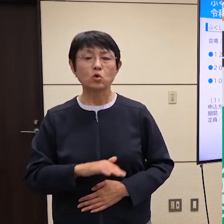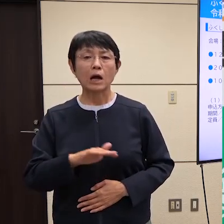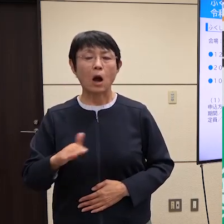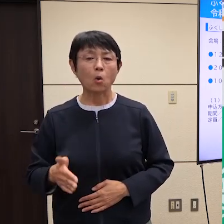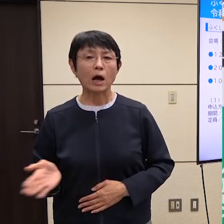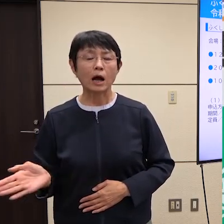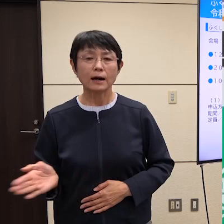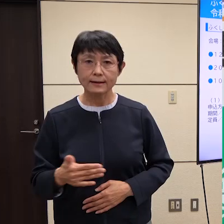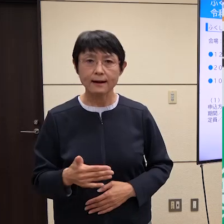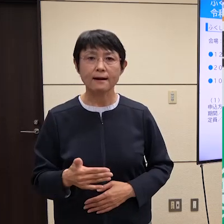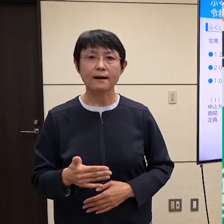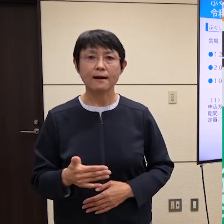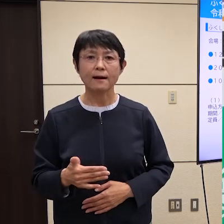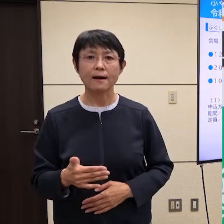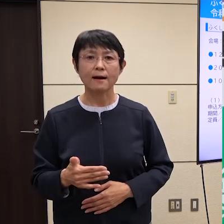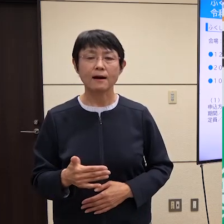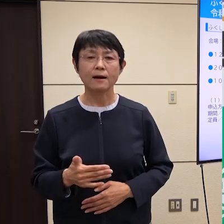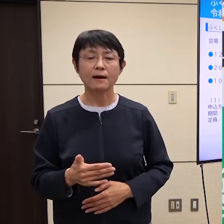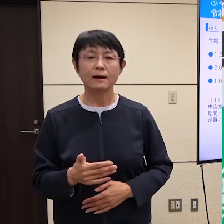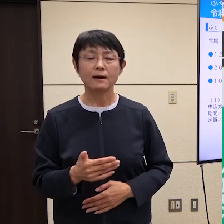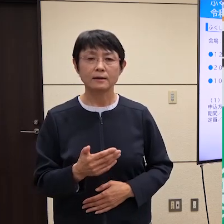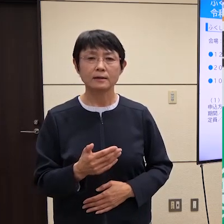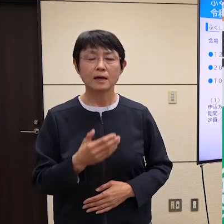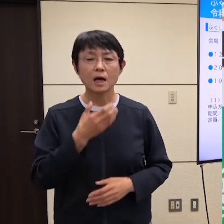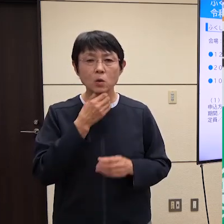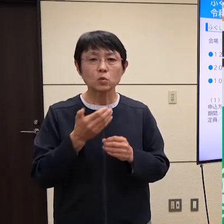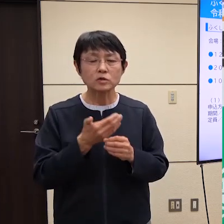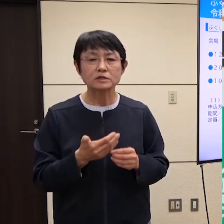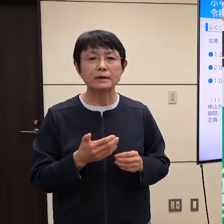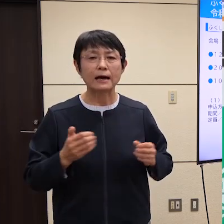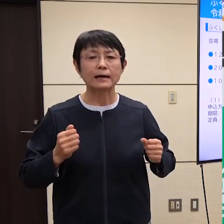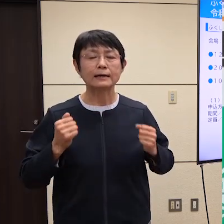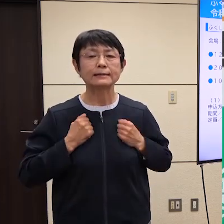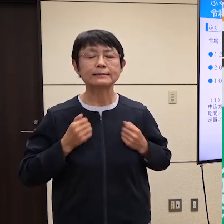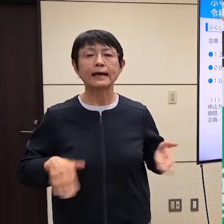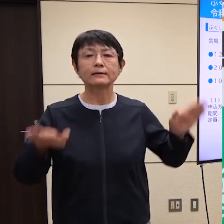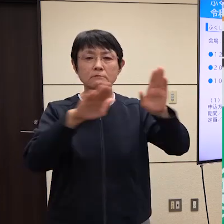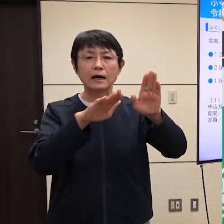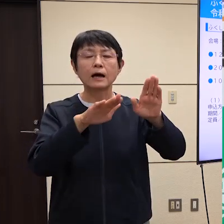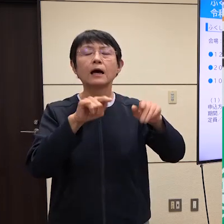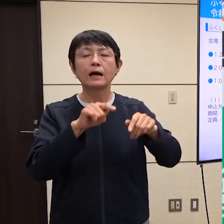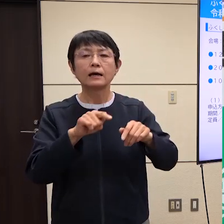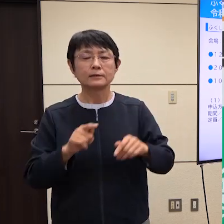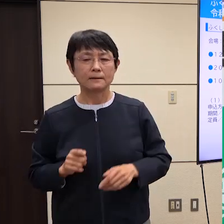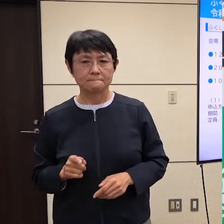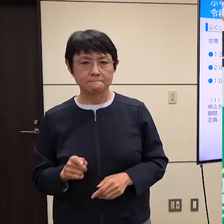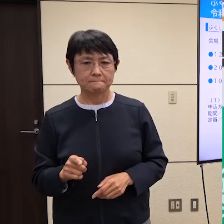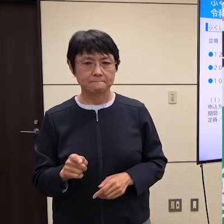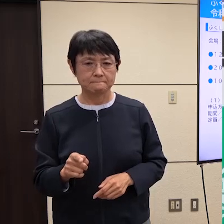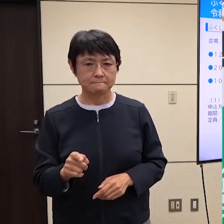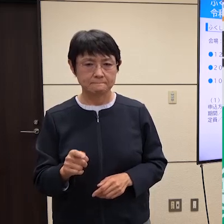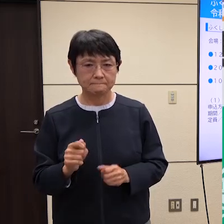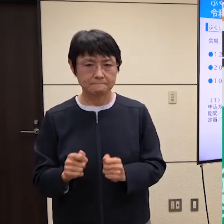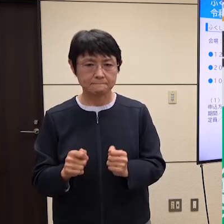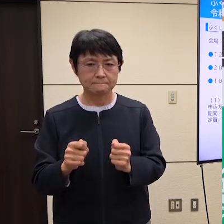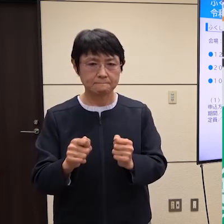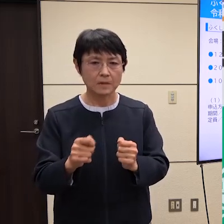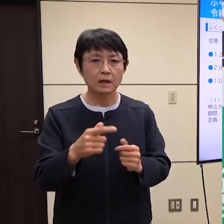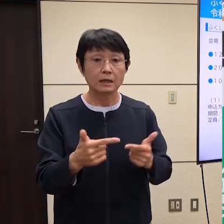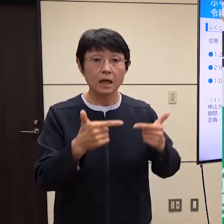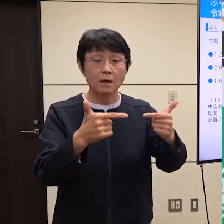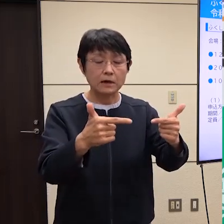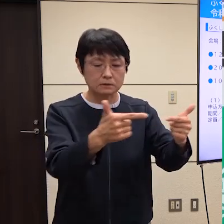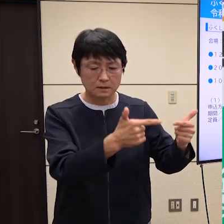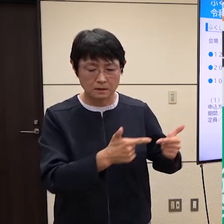からクラウン福島アリーナまで、一方通行で、あそこからバスで戻ってきても